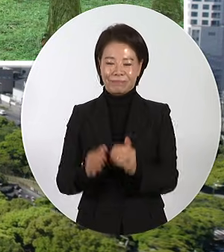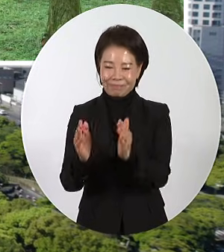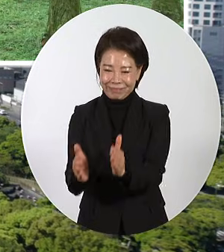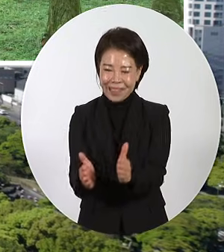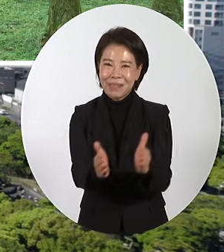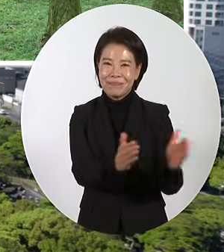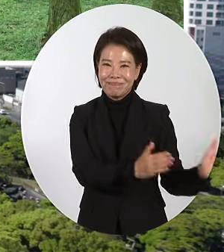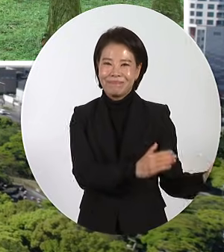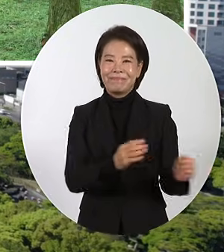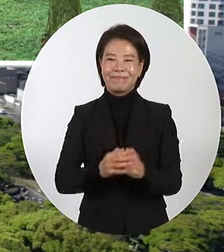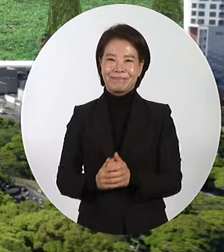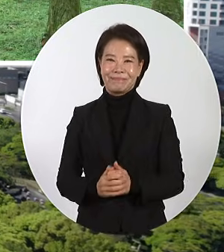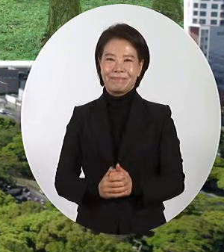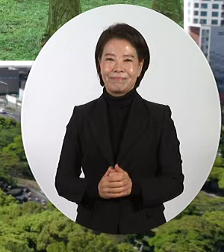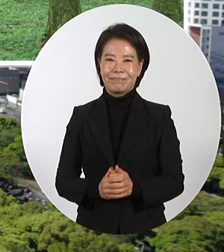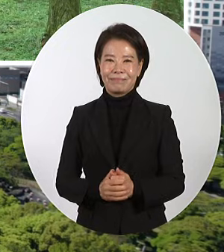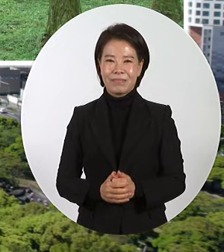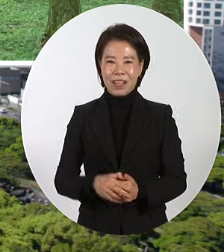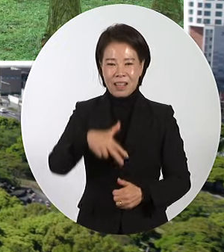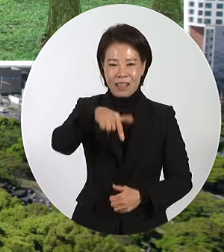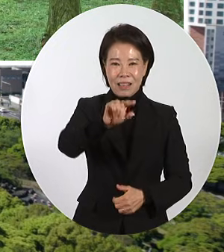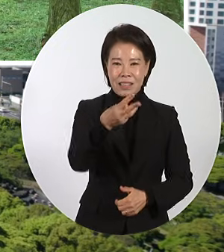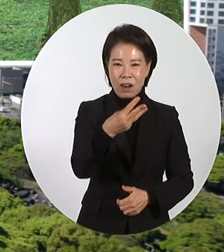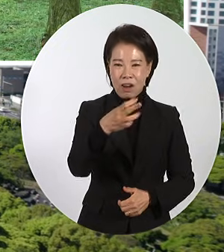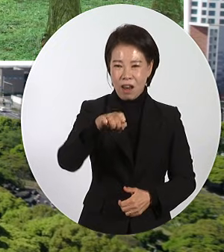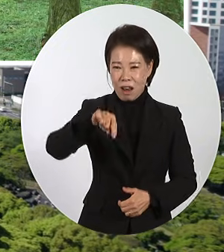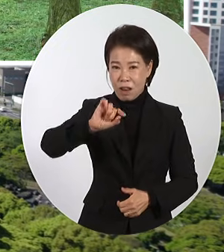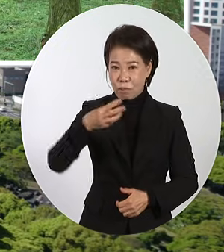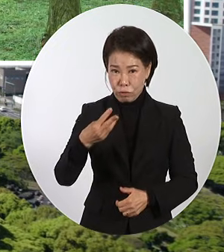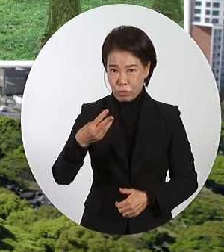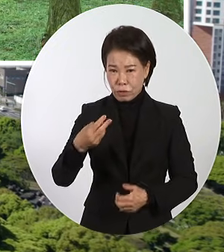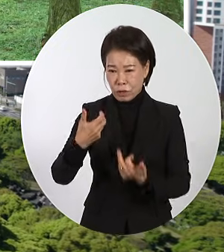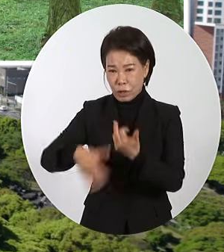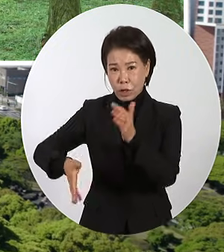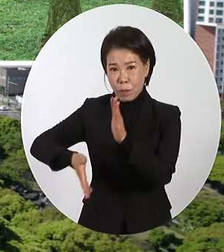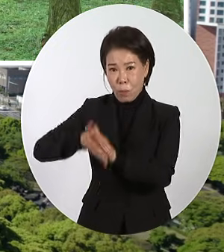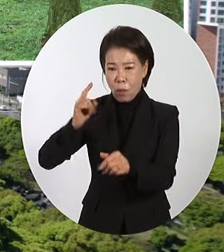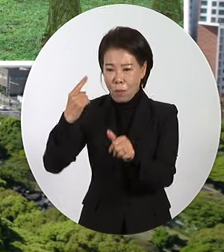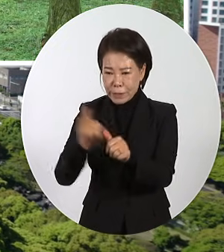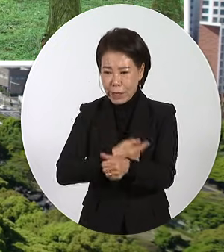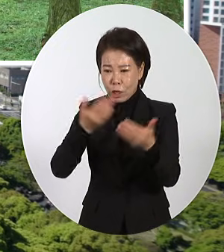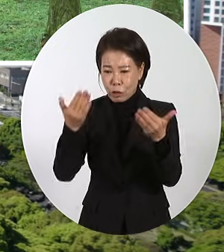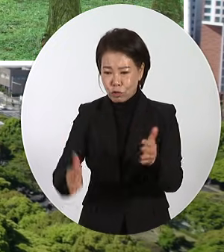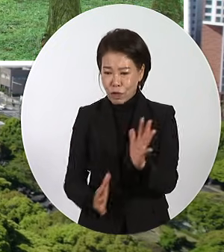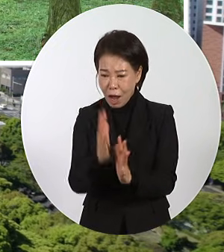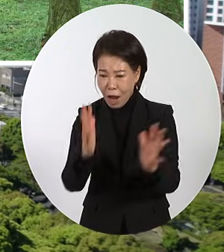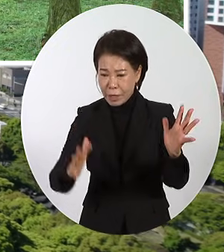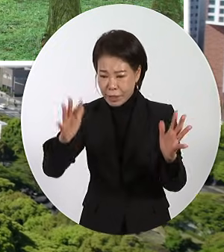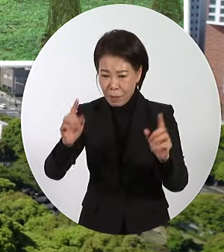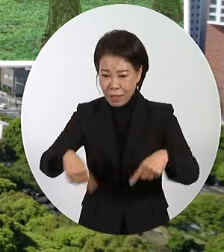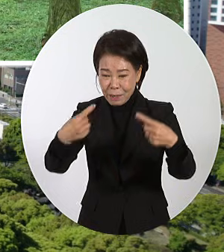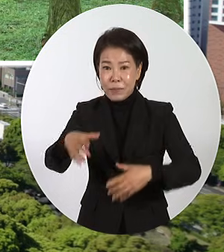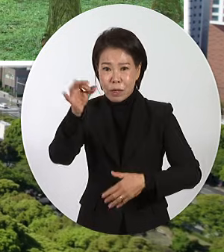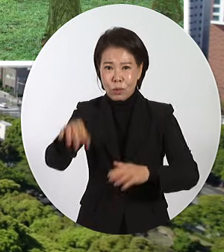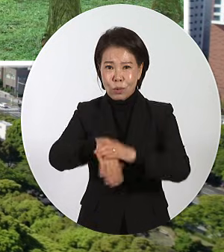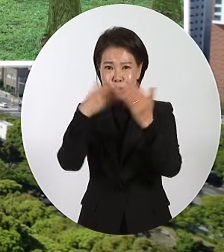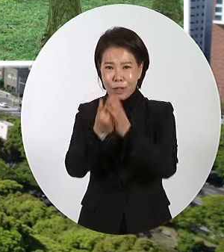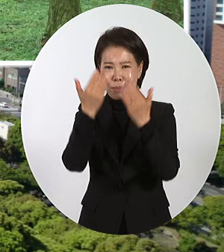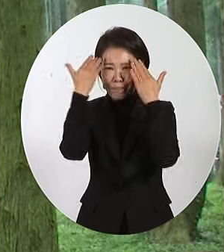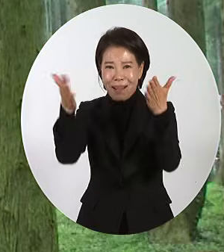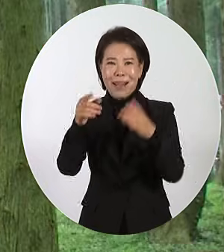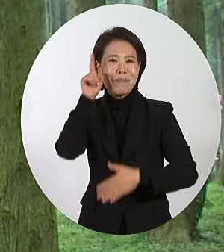다음 소식입니다. 절물과 서귀포 국립자연휴양림의 도민 입장료를 전면